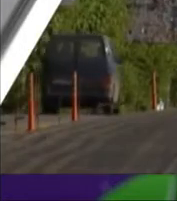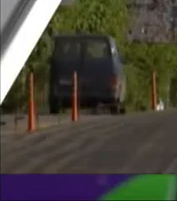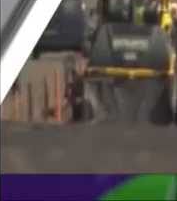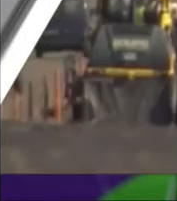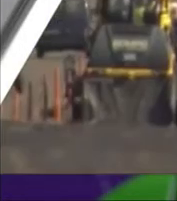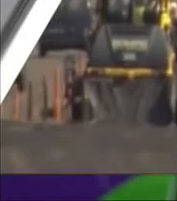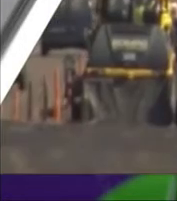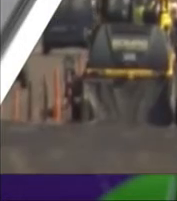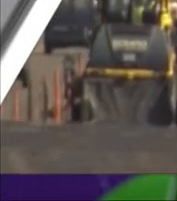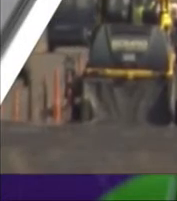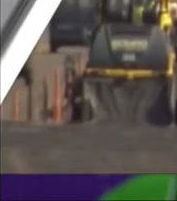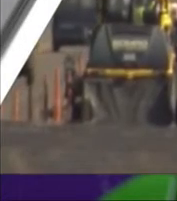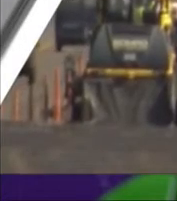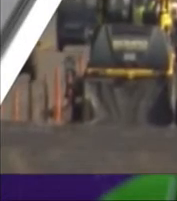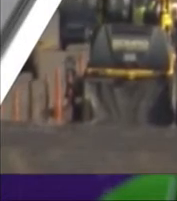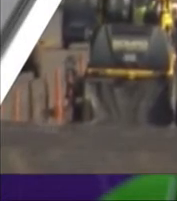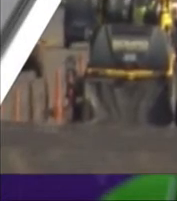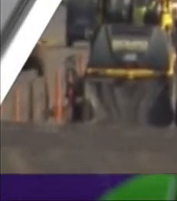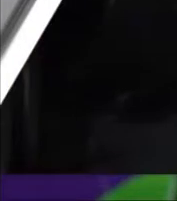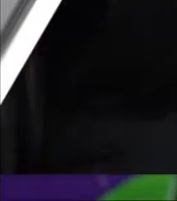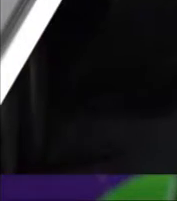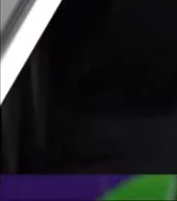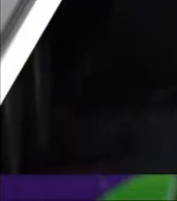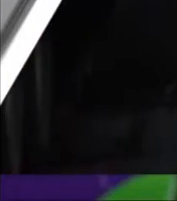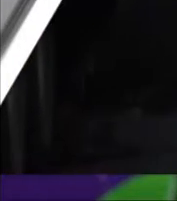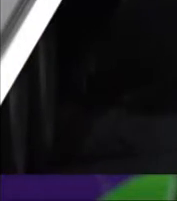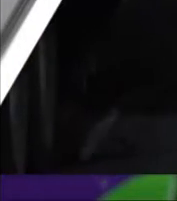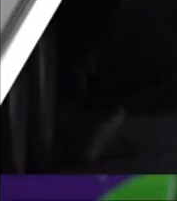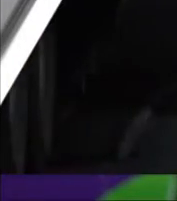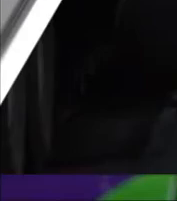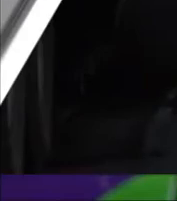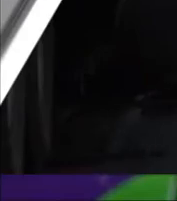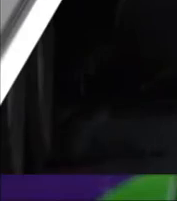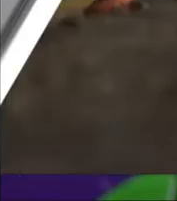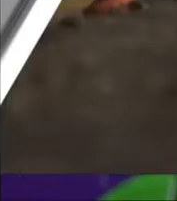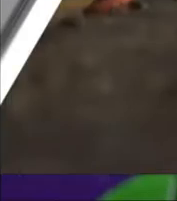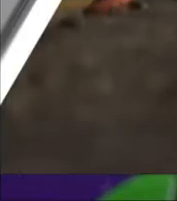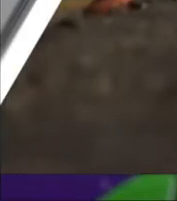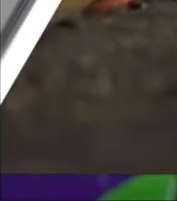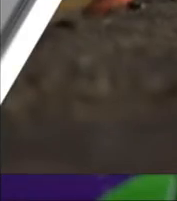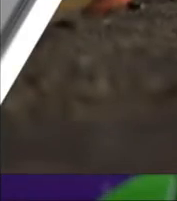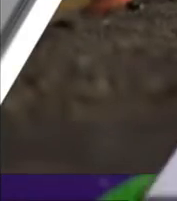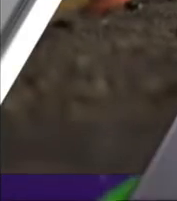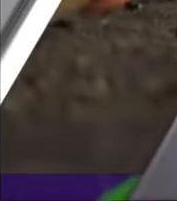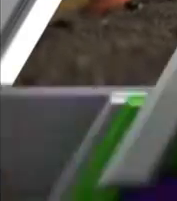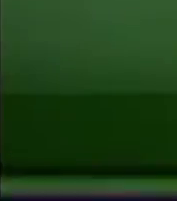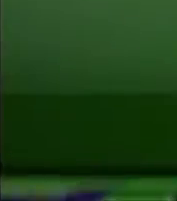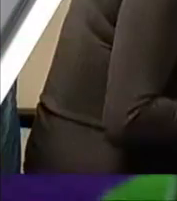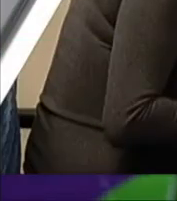Досить латати. Україна потребує капітального ремонту автошляхів. Чи допоможе створення спеціального дорожнього фонду?